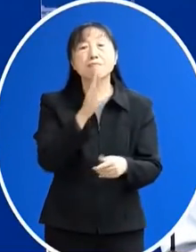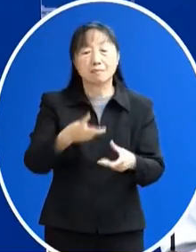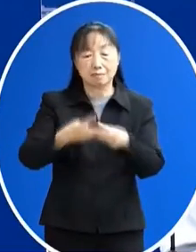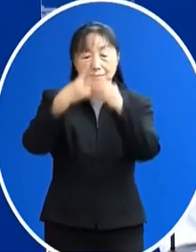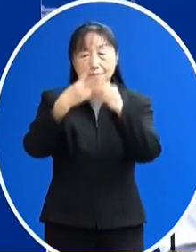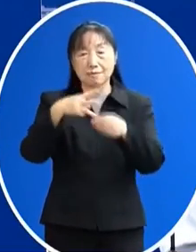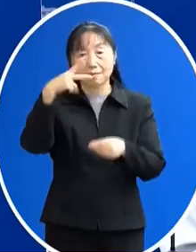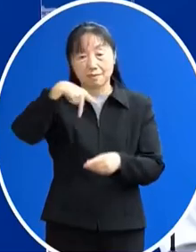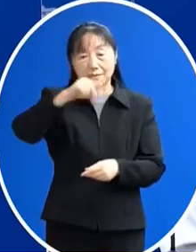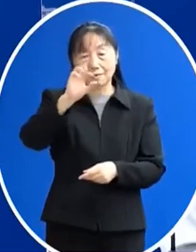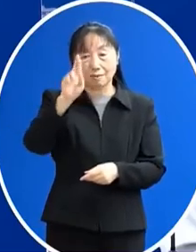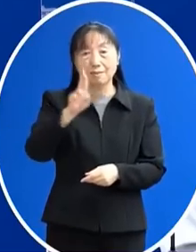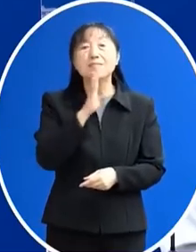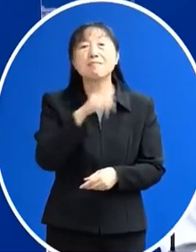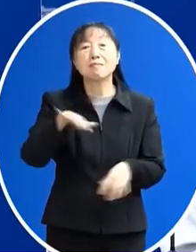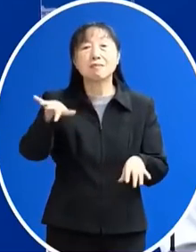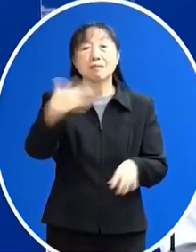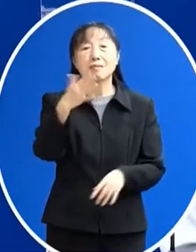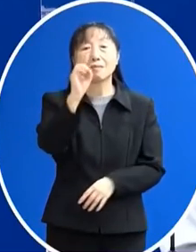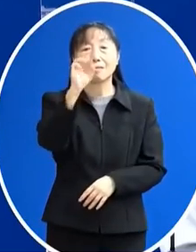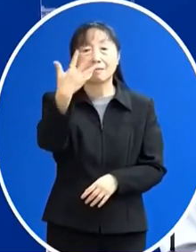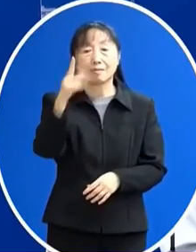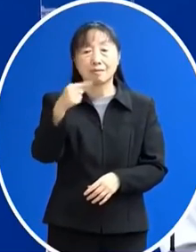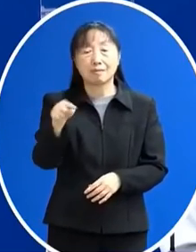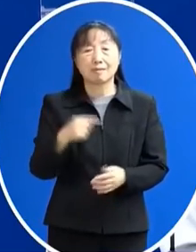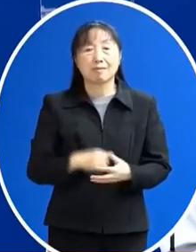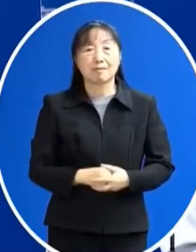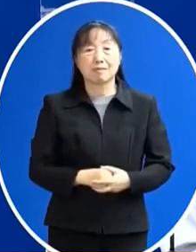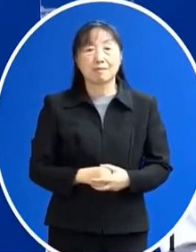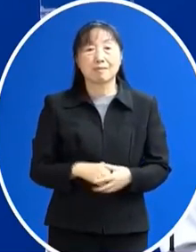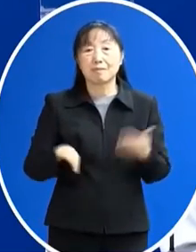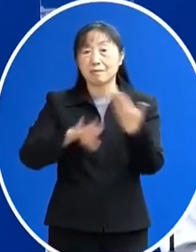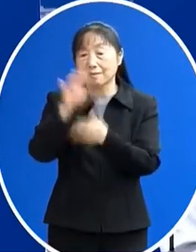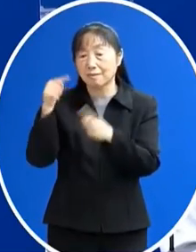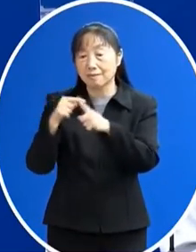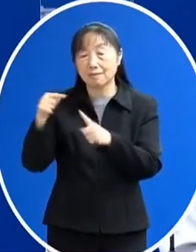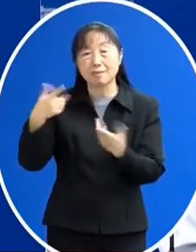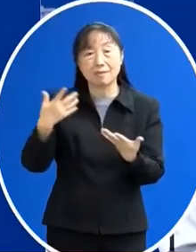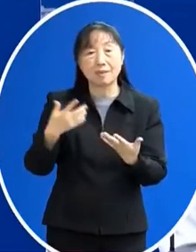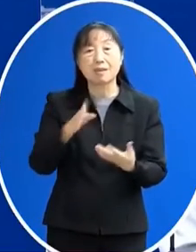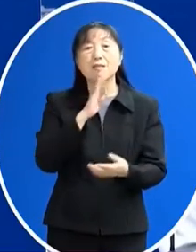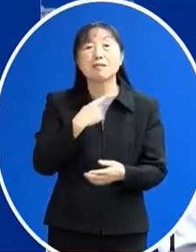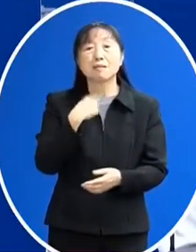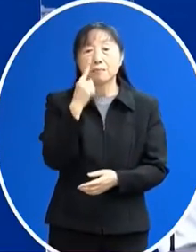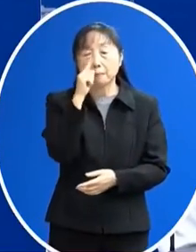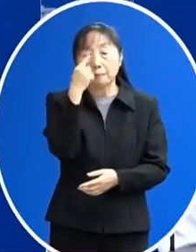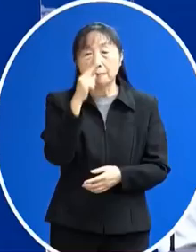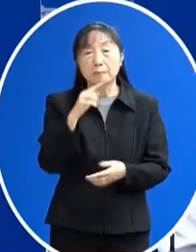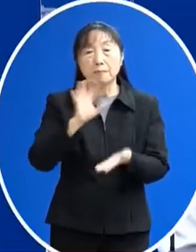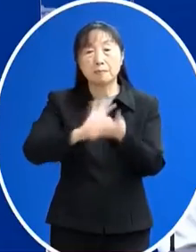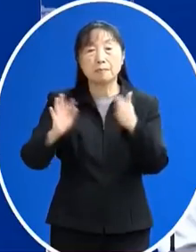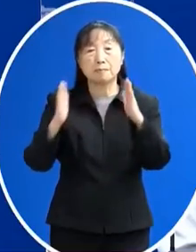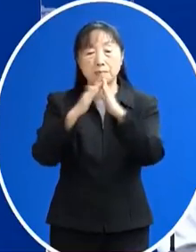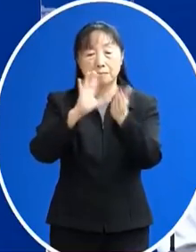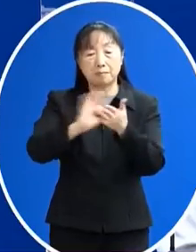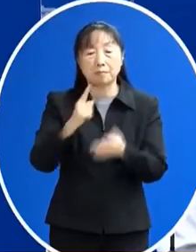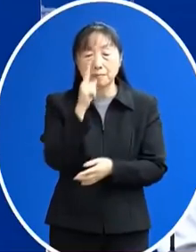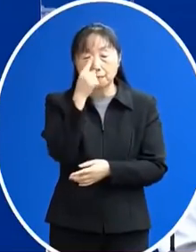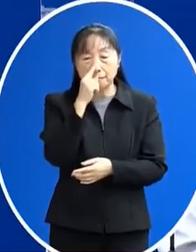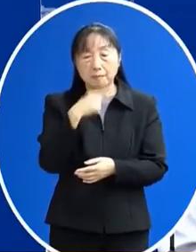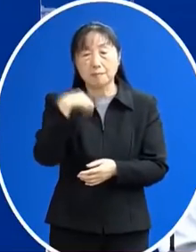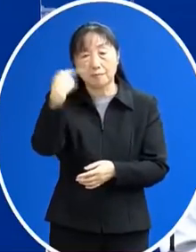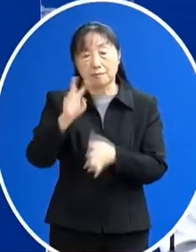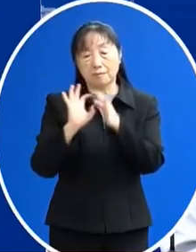总共有照测508位。那其他的人呢，那就用家用快筛继续来筛检。